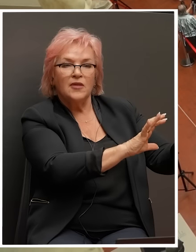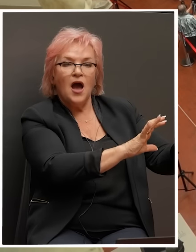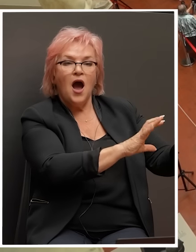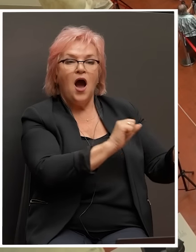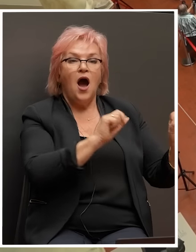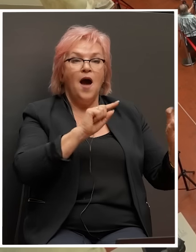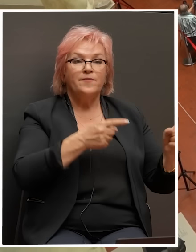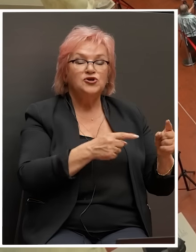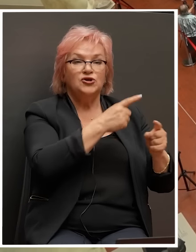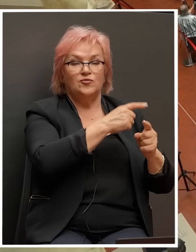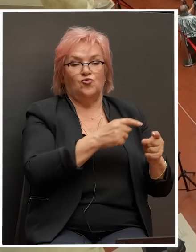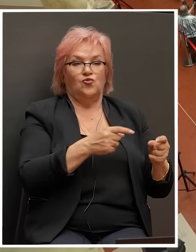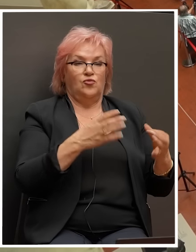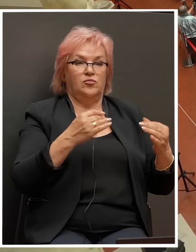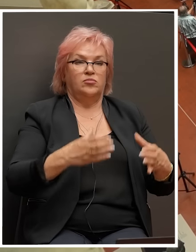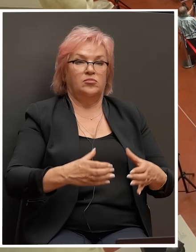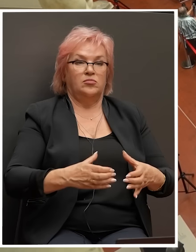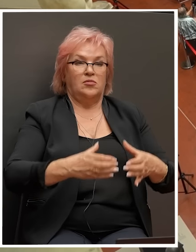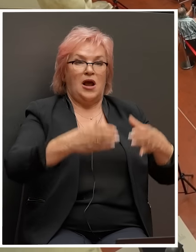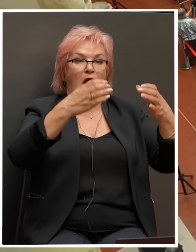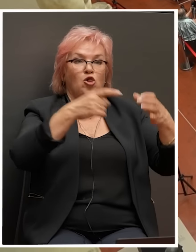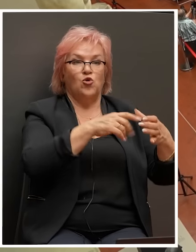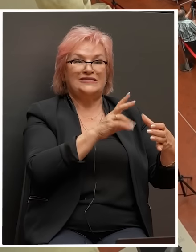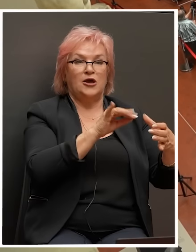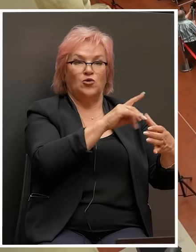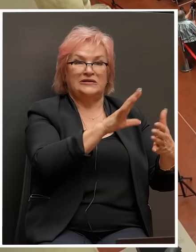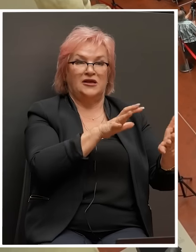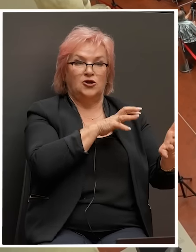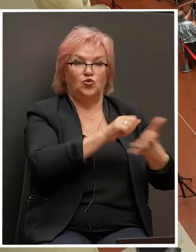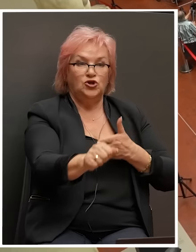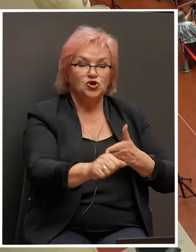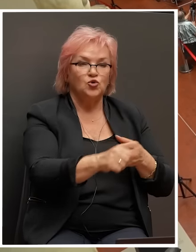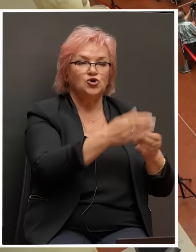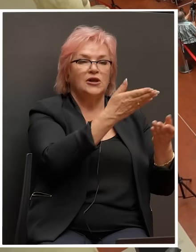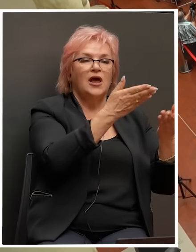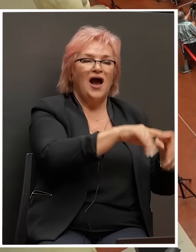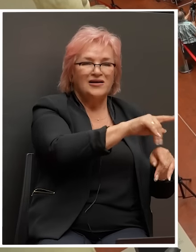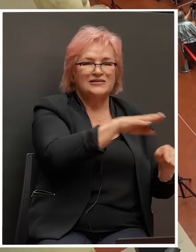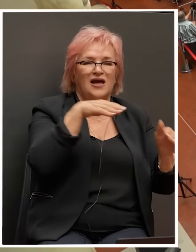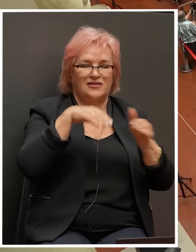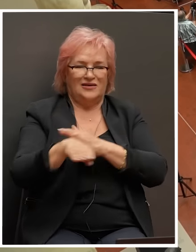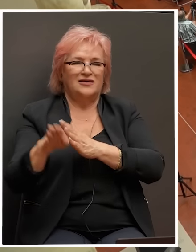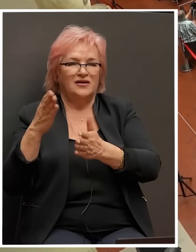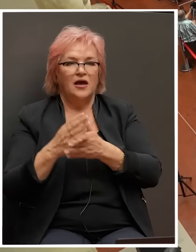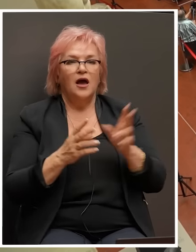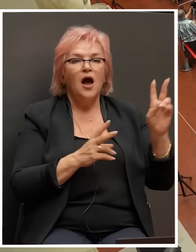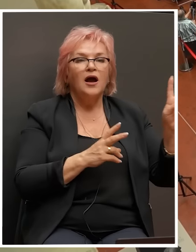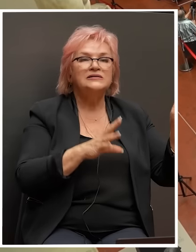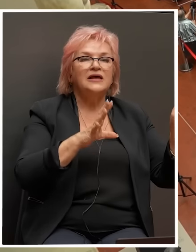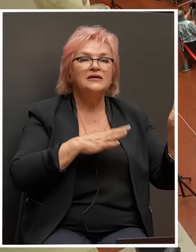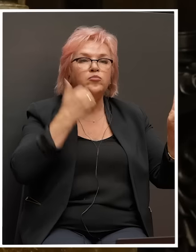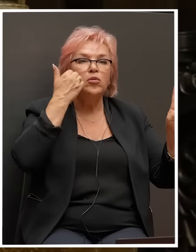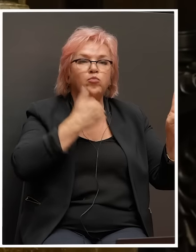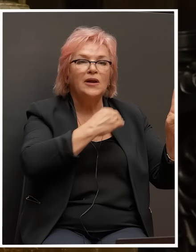Потому что колосса Константина уничтожили, они, собственно говоря, остатки их и хранятся в капитолийских музеях, потому что Константин был